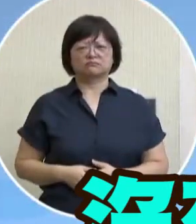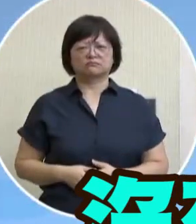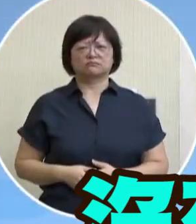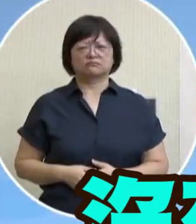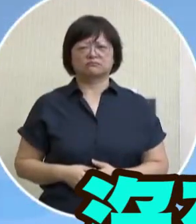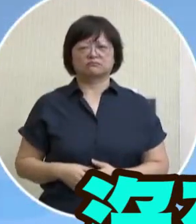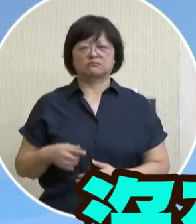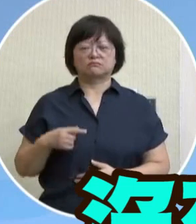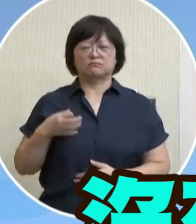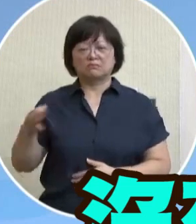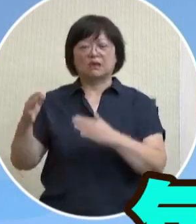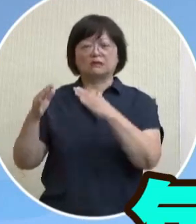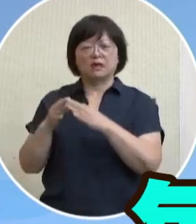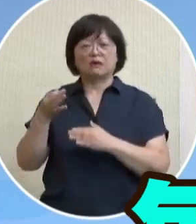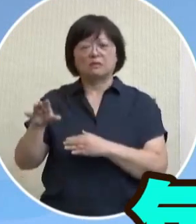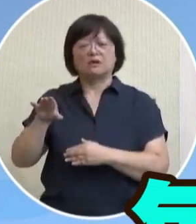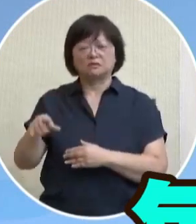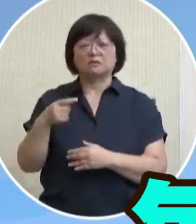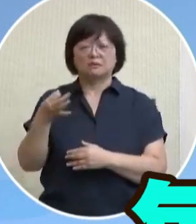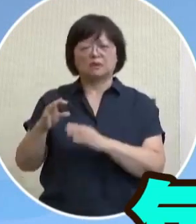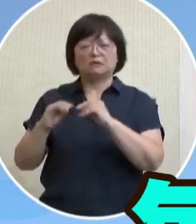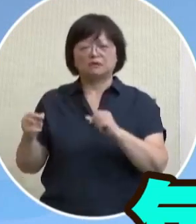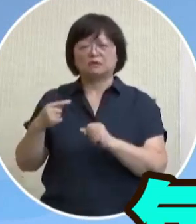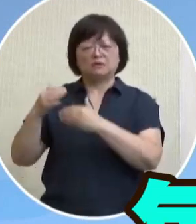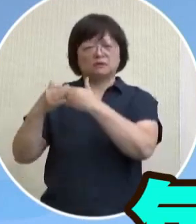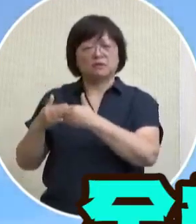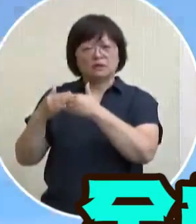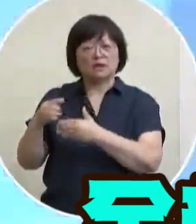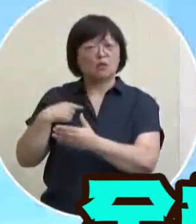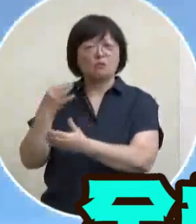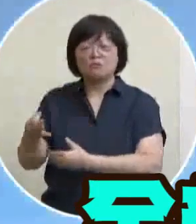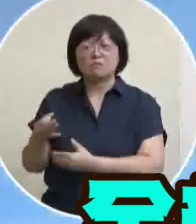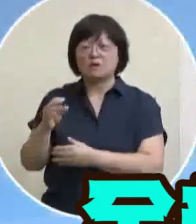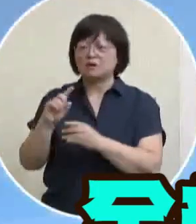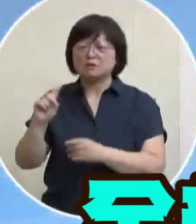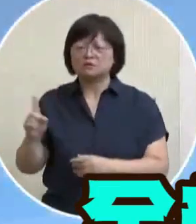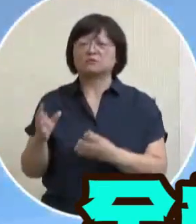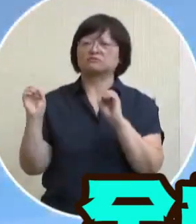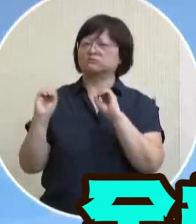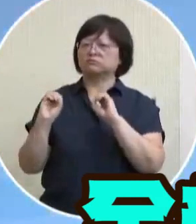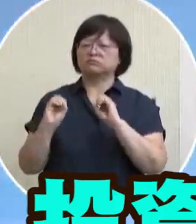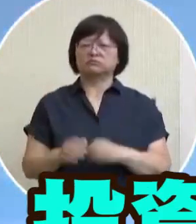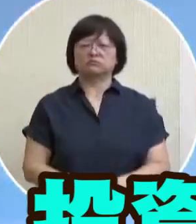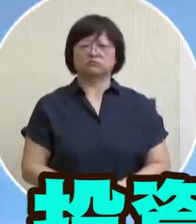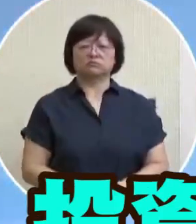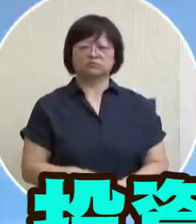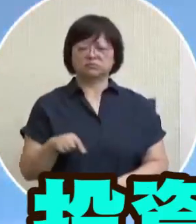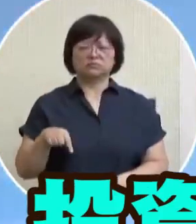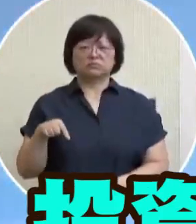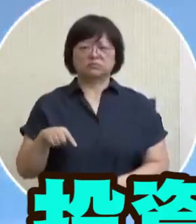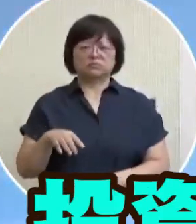财产，包括土地跟房地产，全部是过去我在鸿海投资的